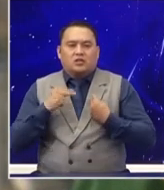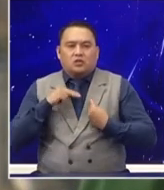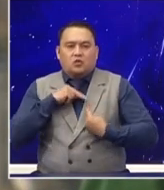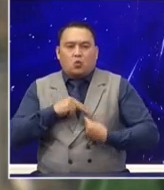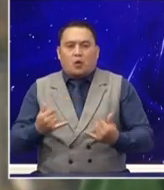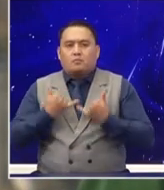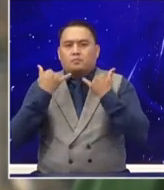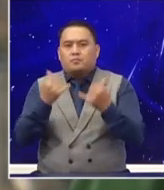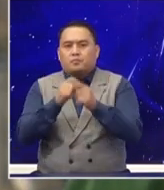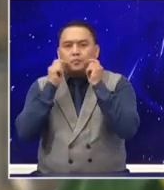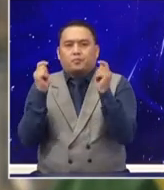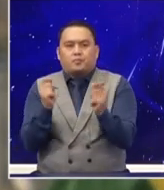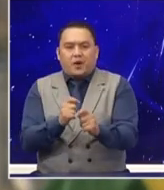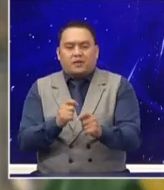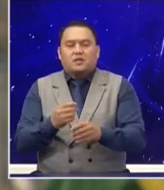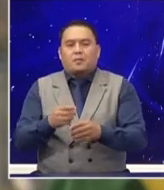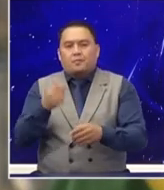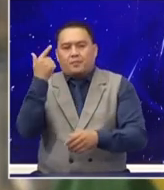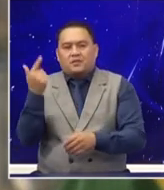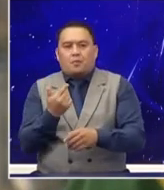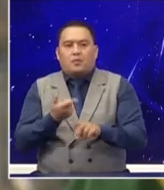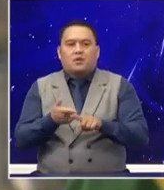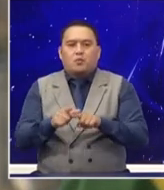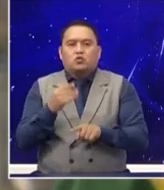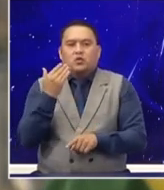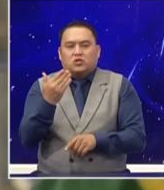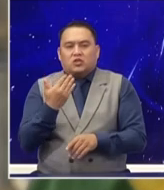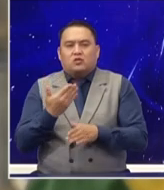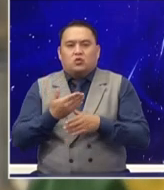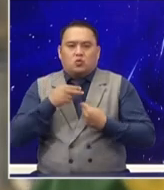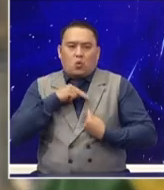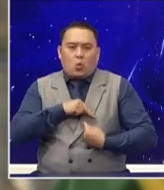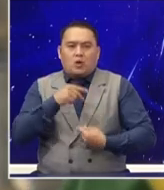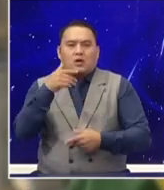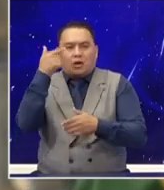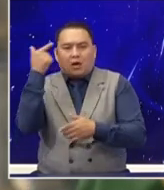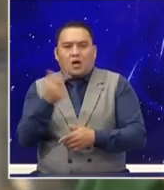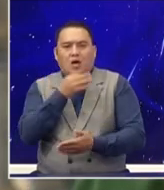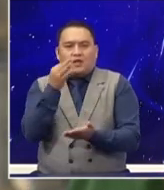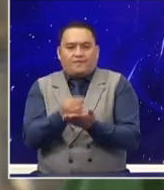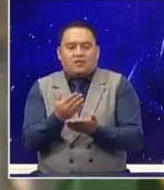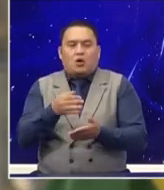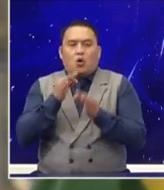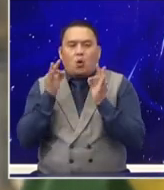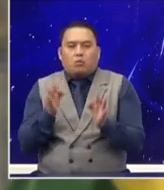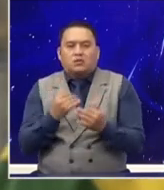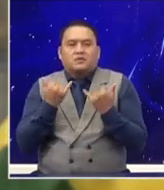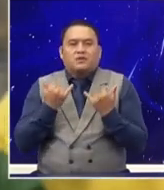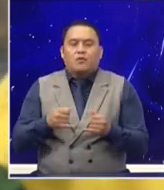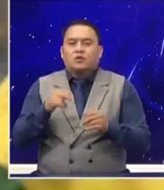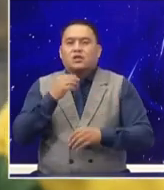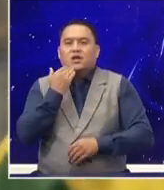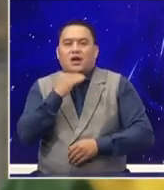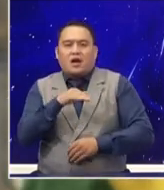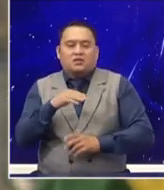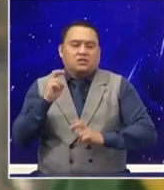их юбилейными медалями и благодарственными письмами, потому что именно благодаря их квалификации, ответственности и навыкам сегодня о качестве